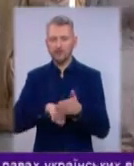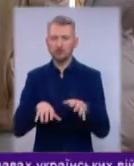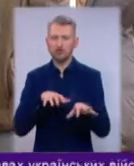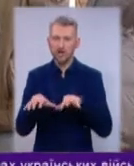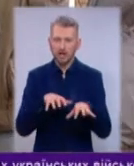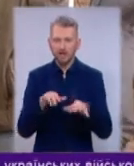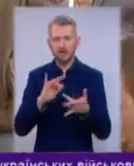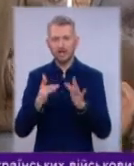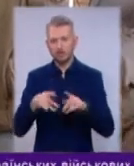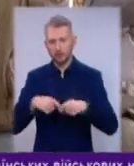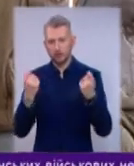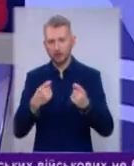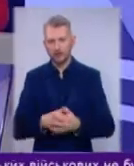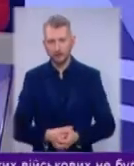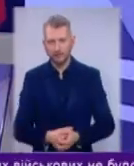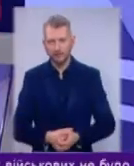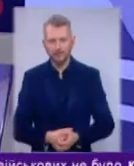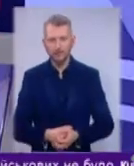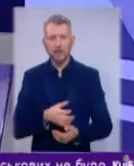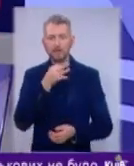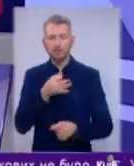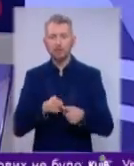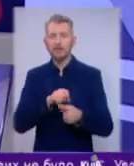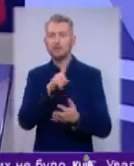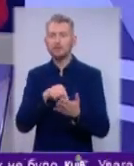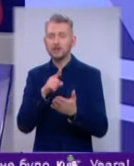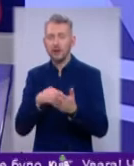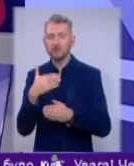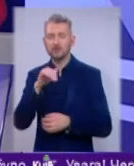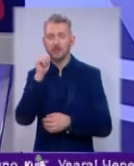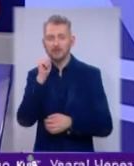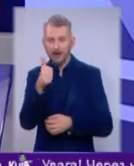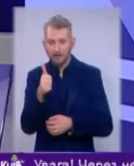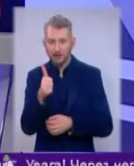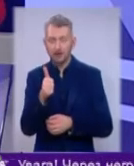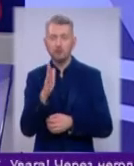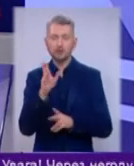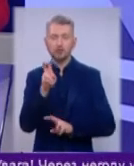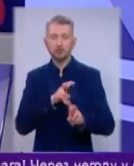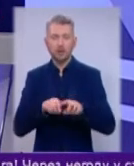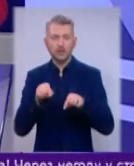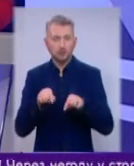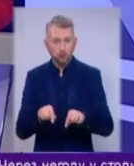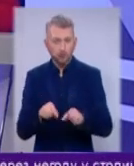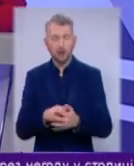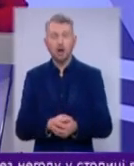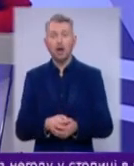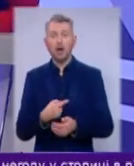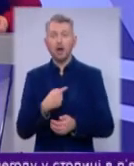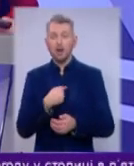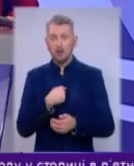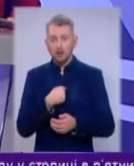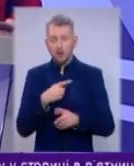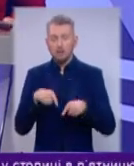та кіберзлочинців? Відповіді на ці питання вже завтра Влад Красніцький буде шукати в цій студії. Я